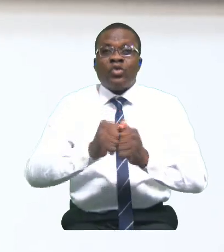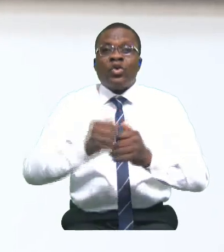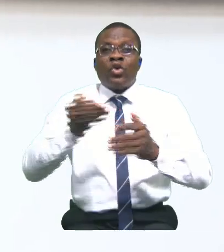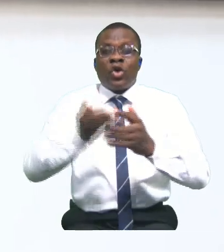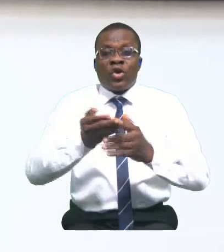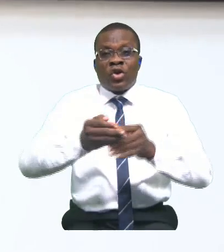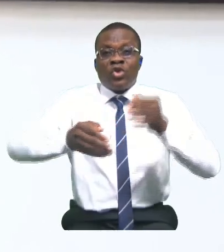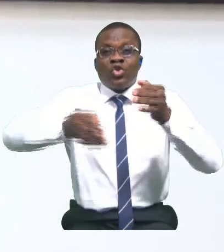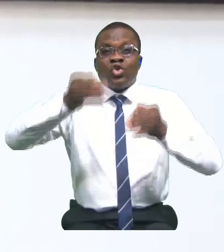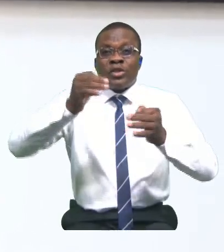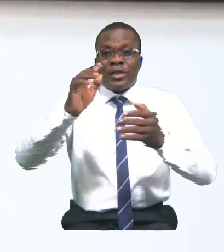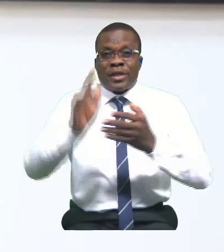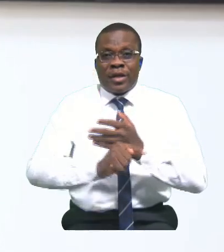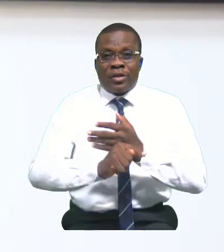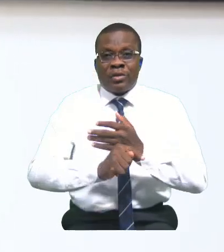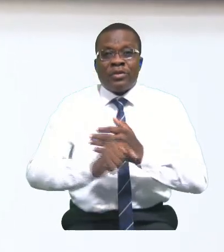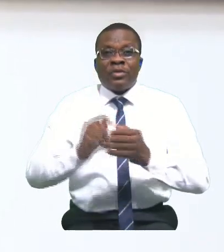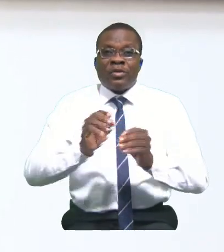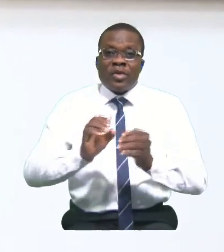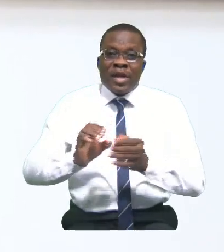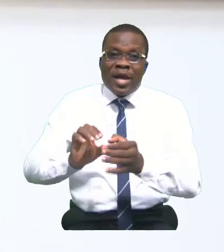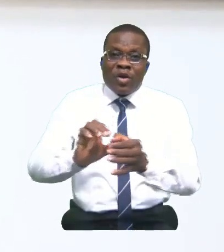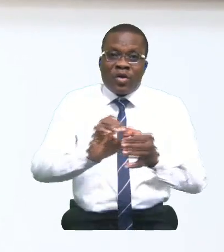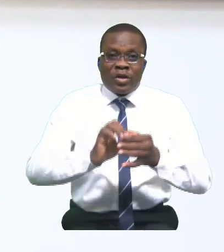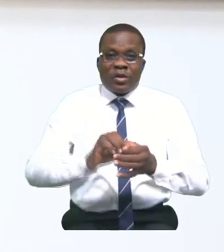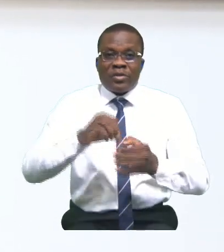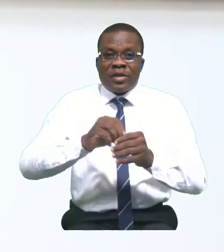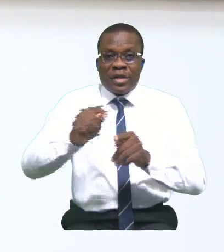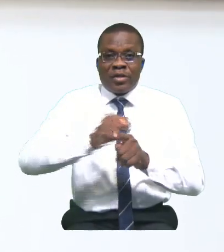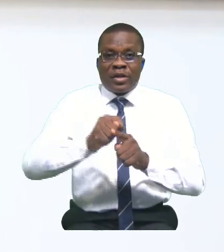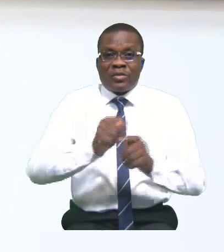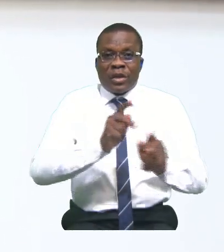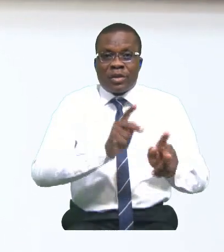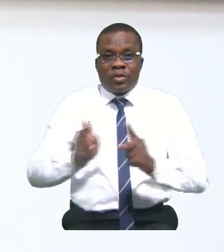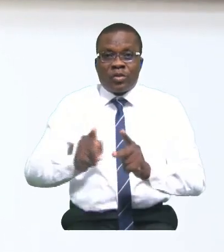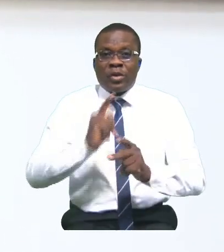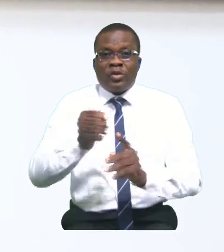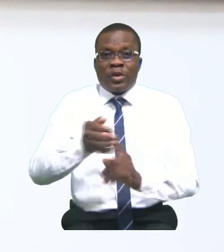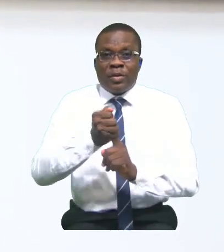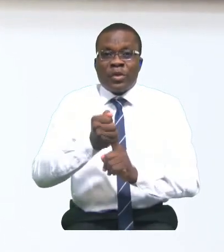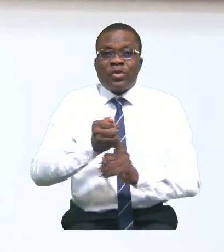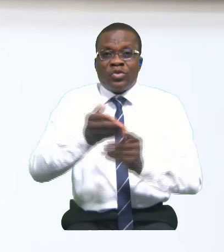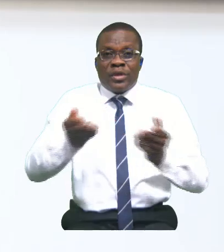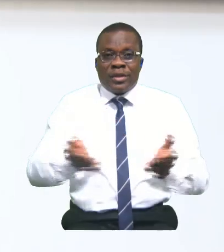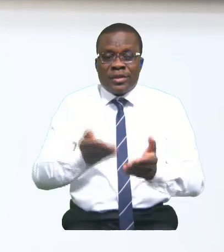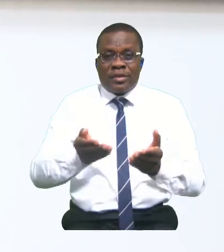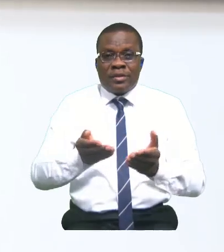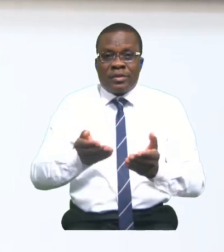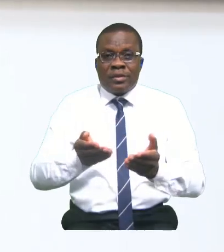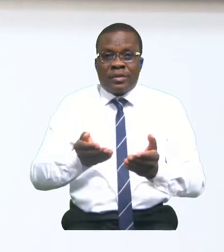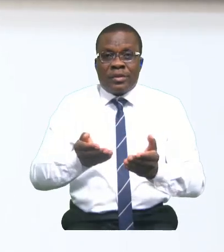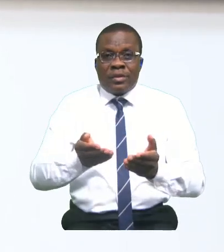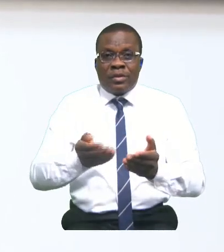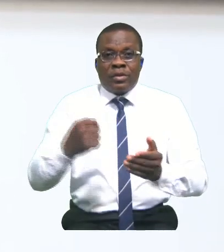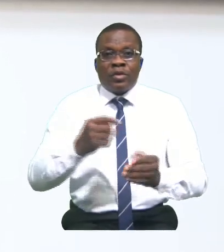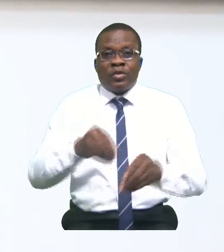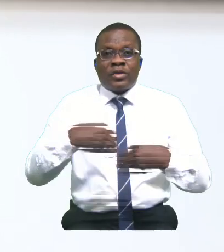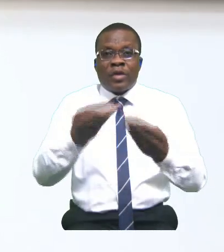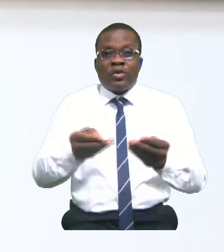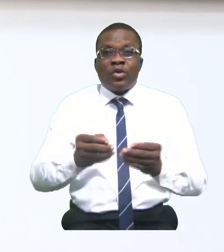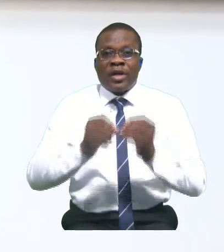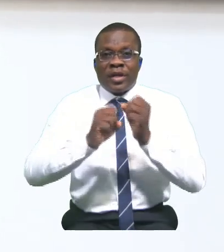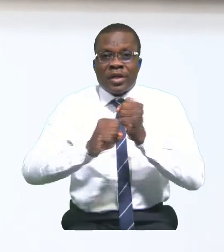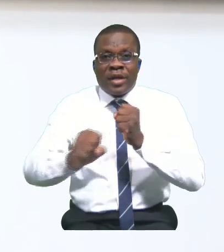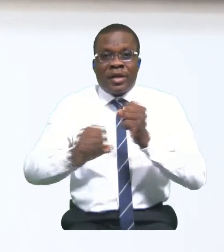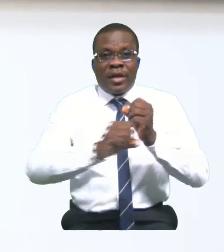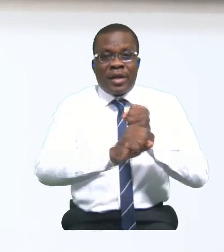procédures la collégialité dans le traitement des procédures sera maintenu au parquet nous fournirons à la presse les